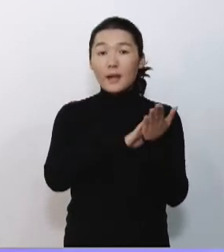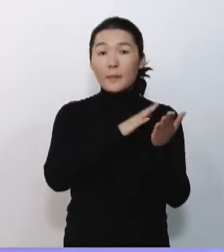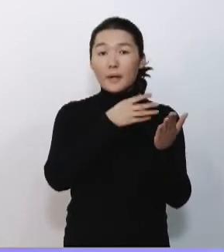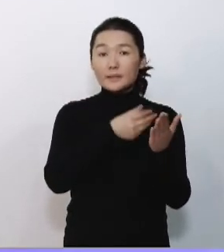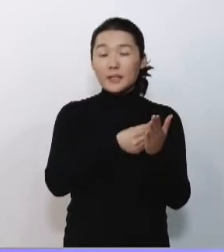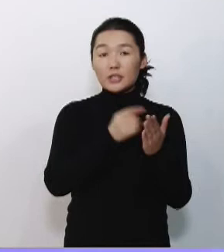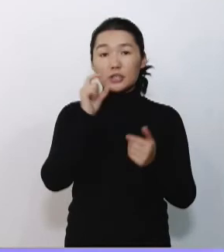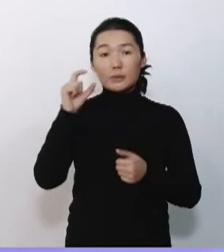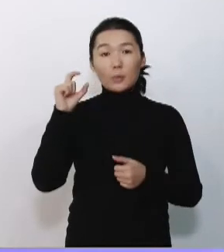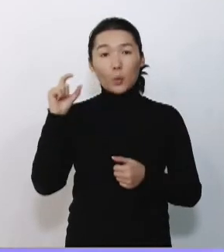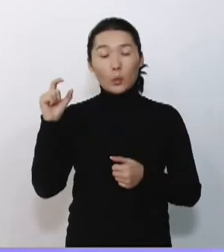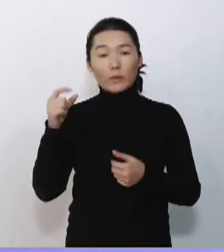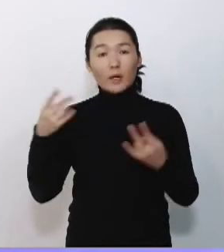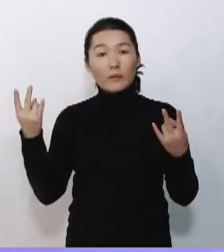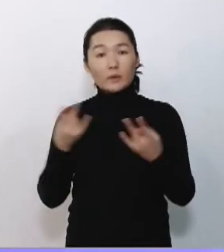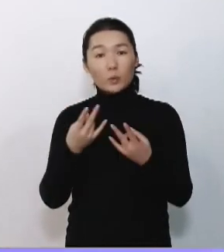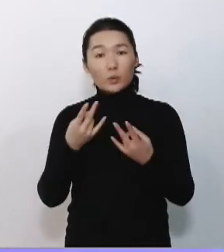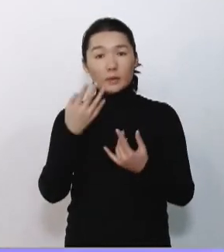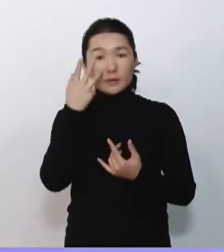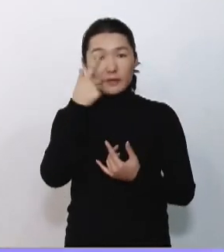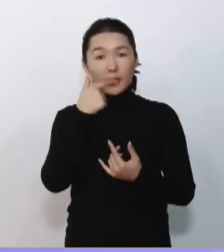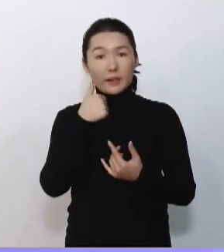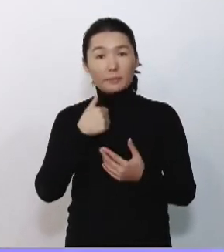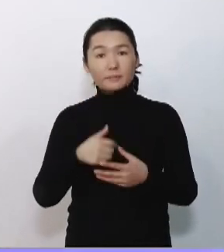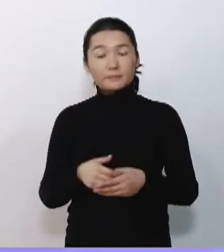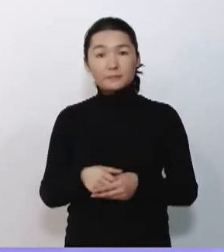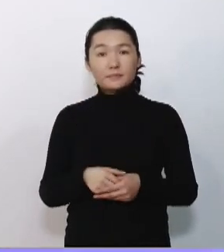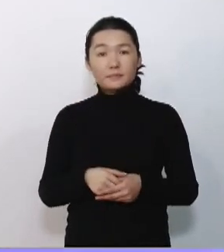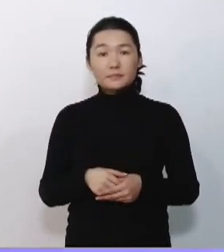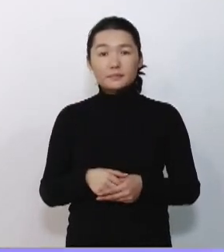Обозначьте буквы нужным цветом.